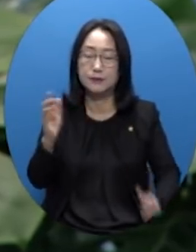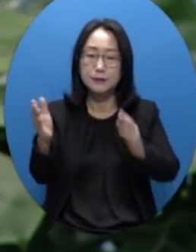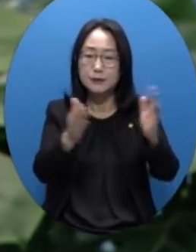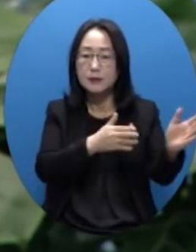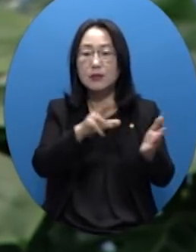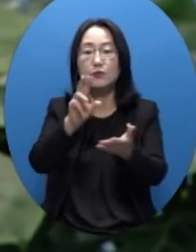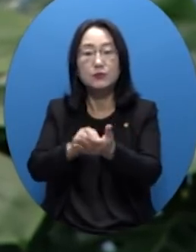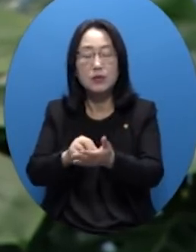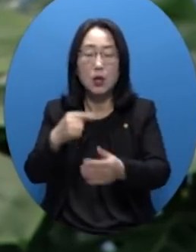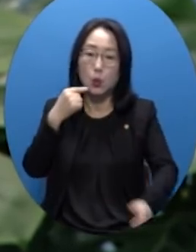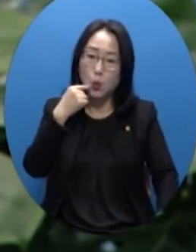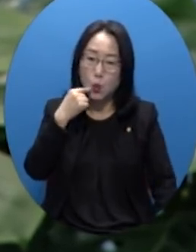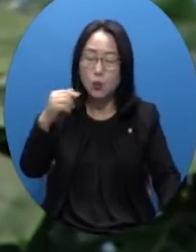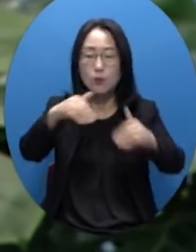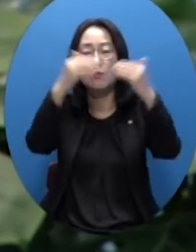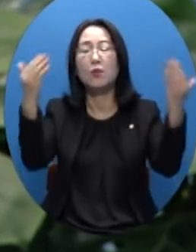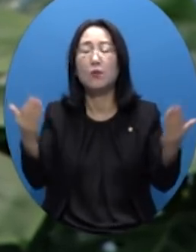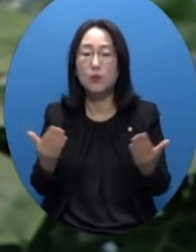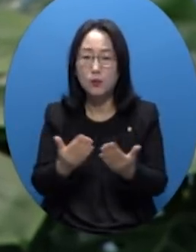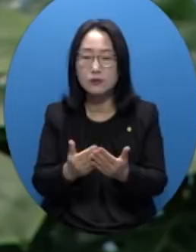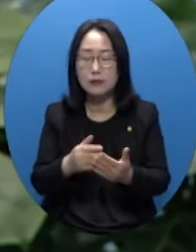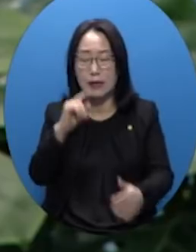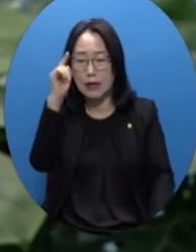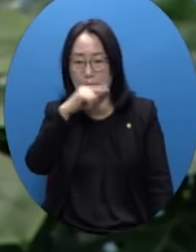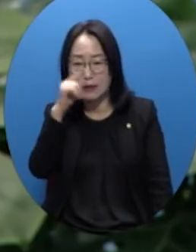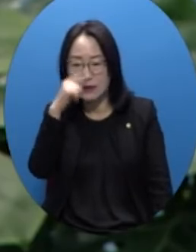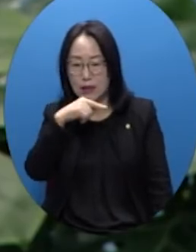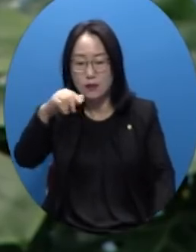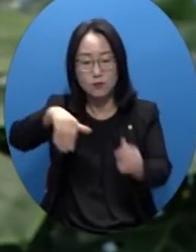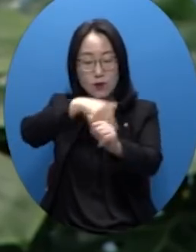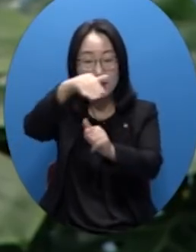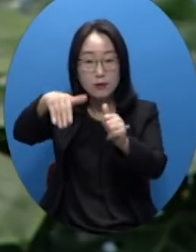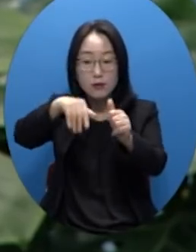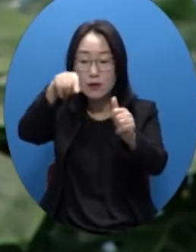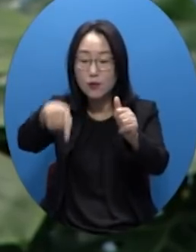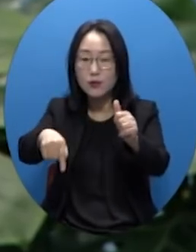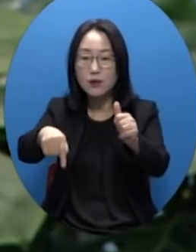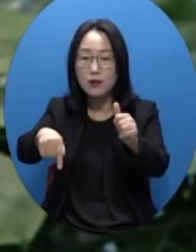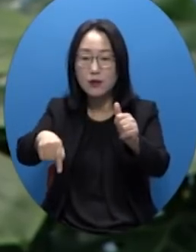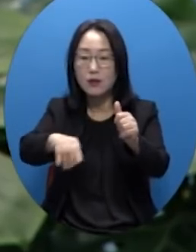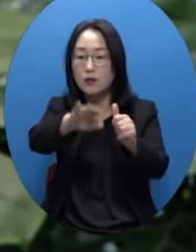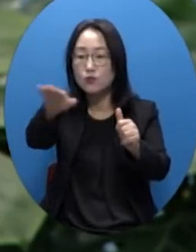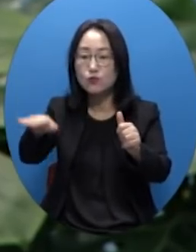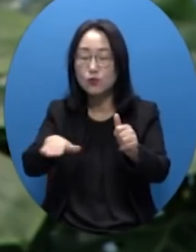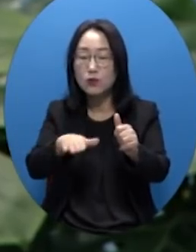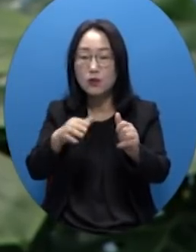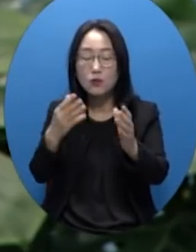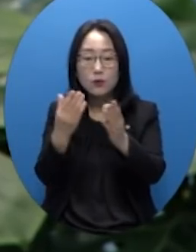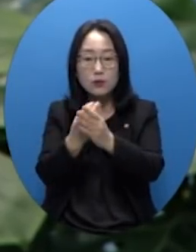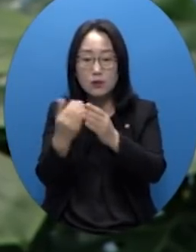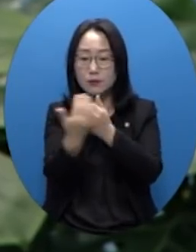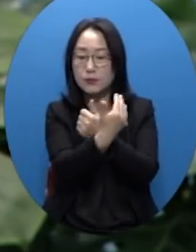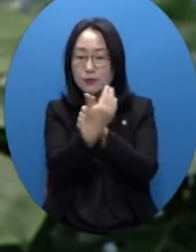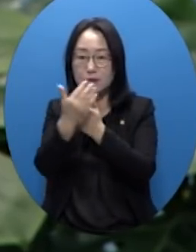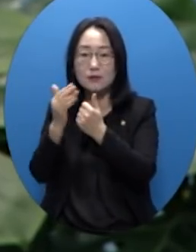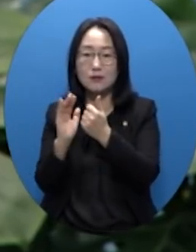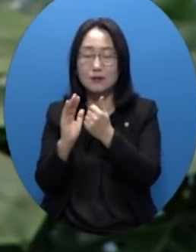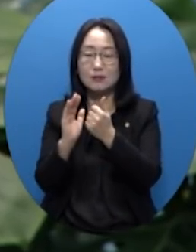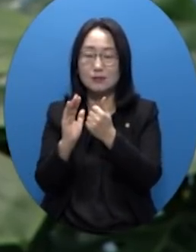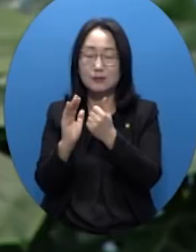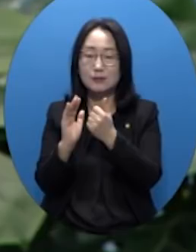모든 독에서 이 모든 악한 것이 써 우리를 온전하게 지켜주시고